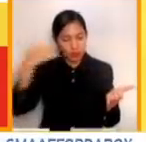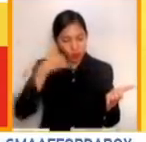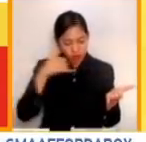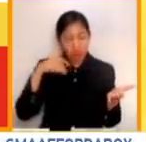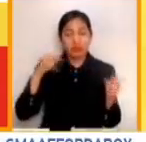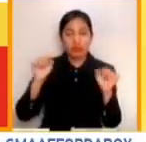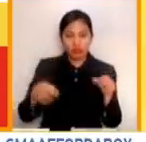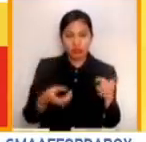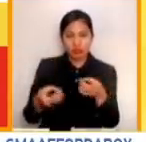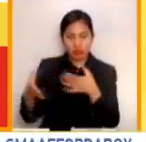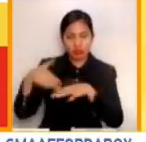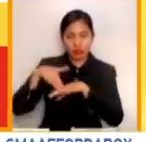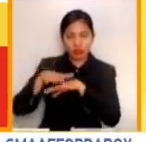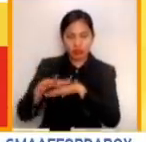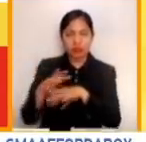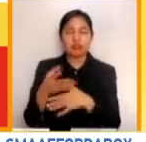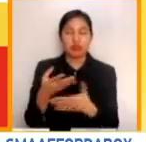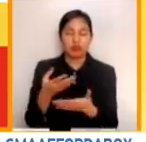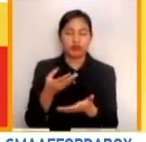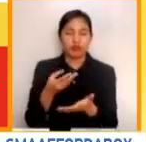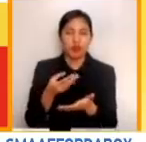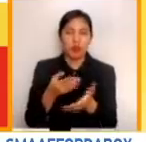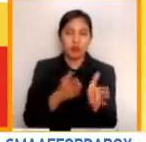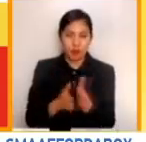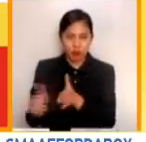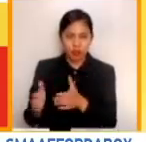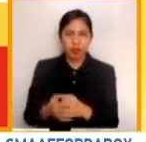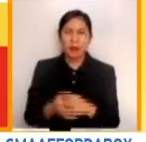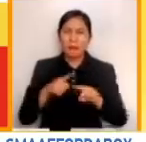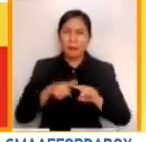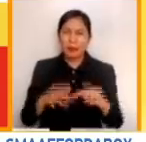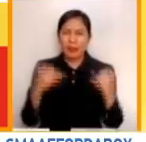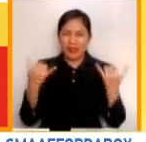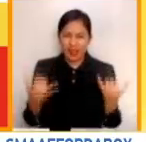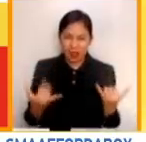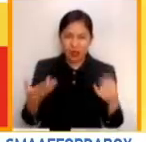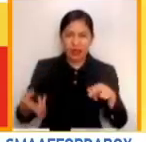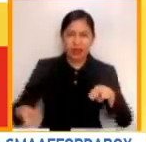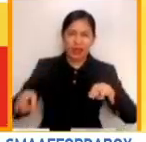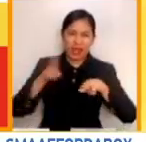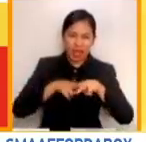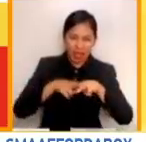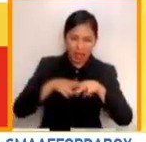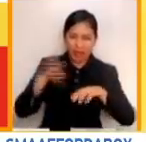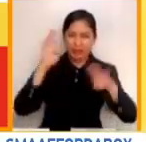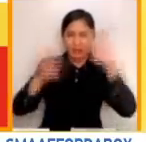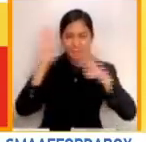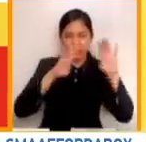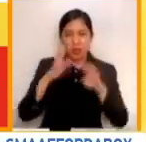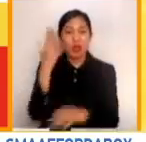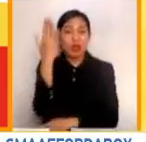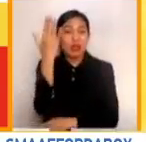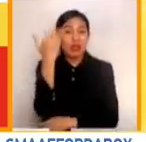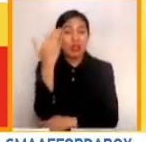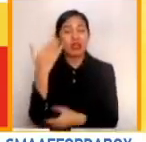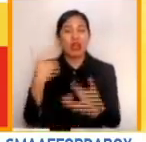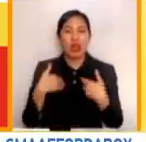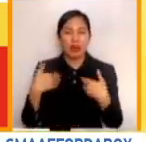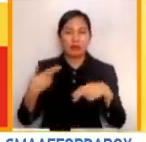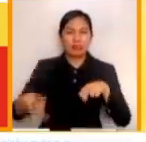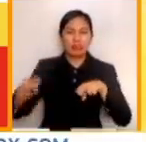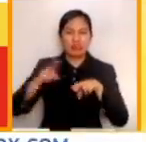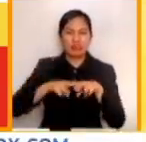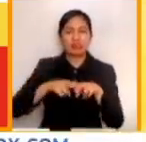Pero panibagong pasanin ang kanilang haharapin ngayong buwan. May big time LPG price hike kasi simula ngayong